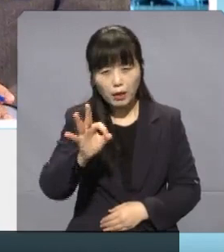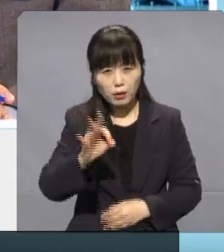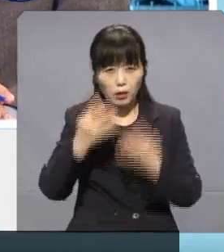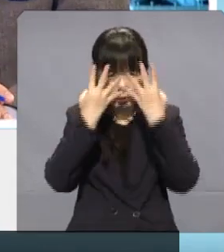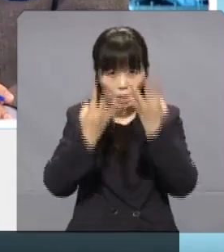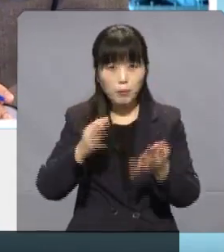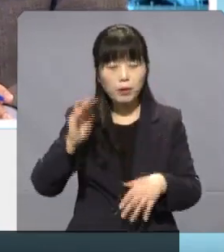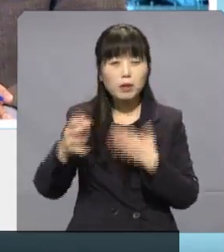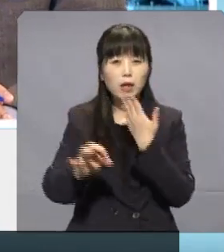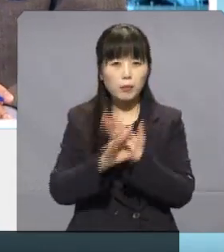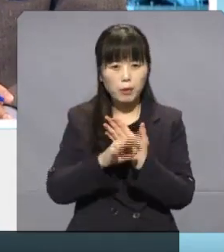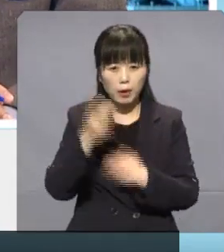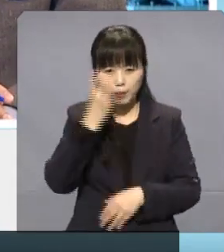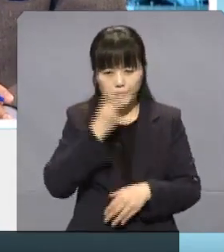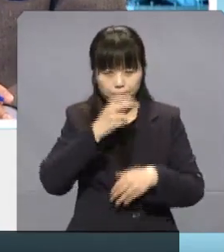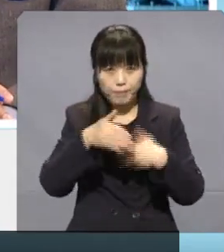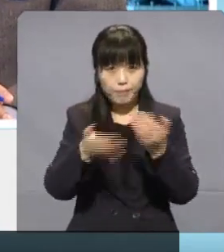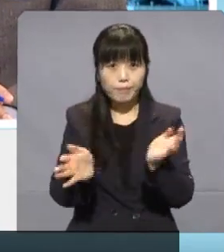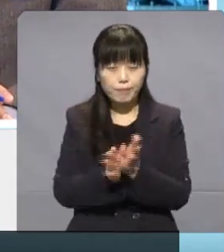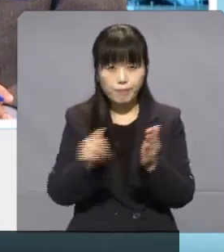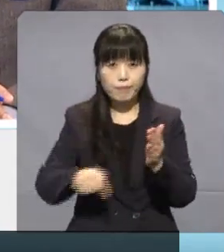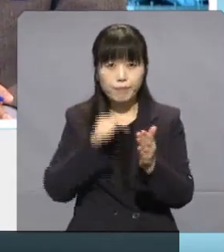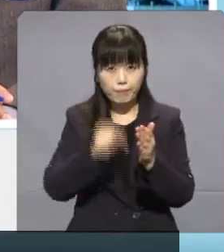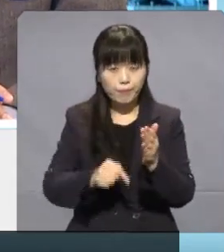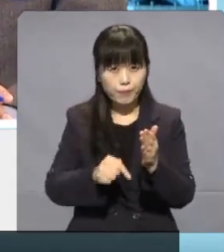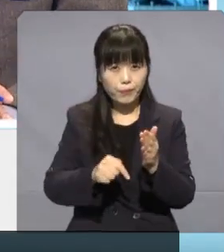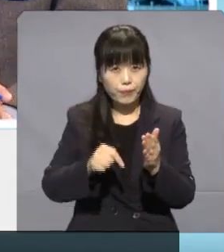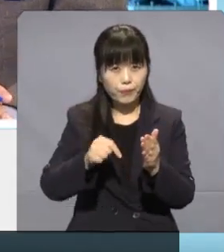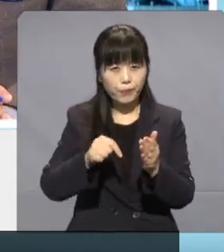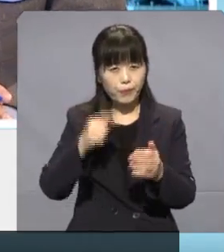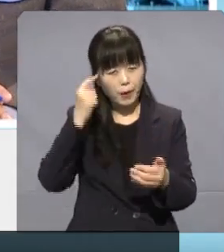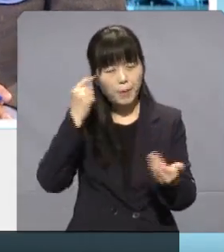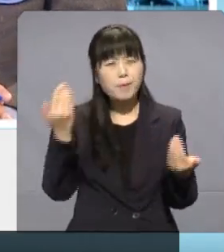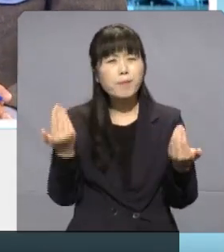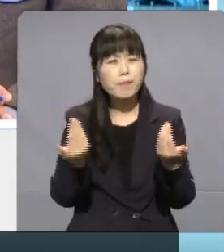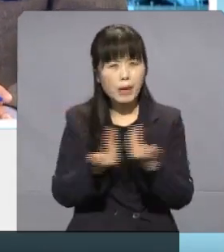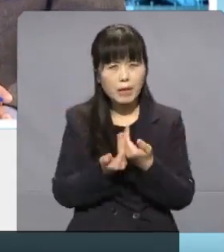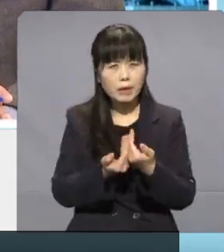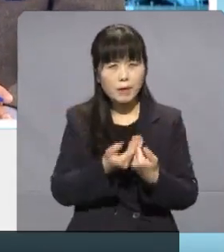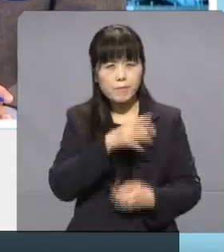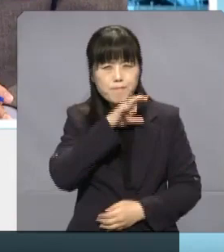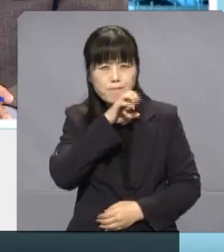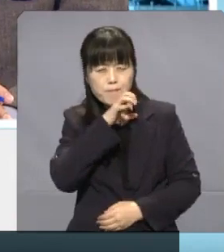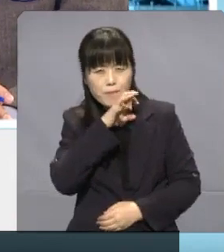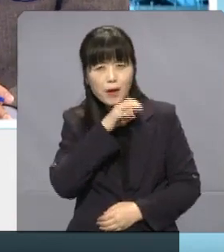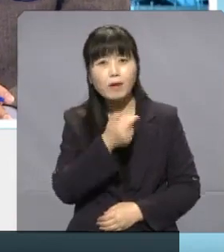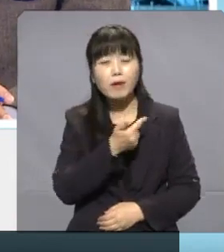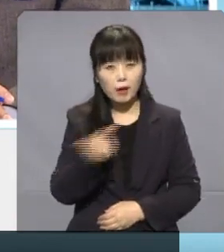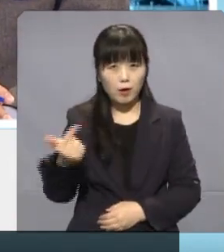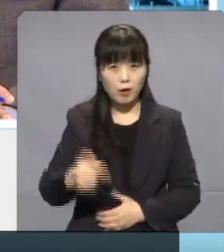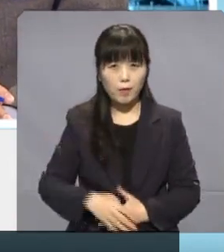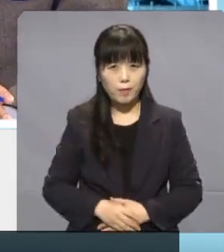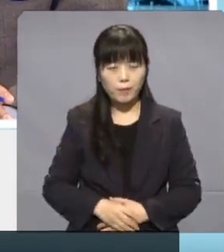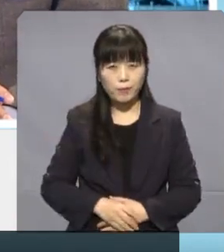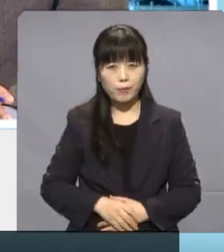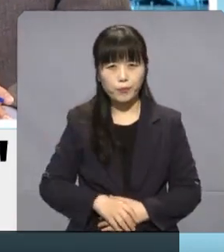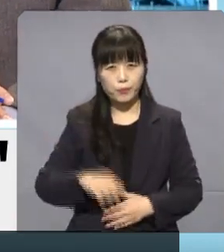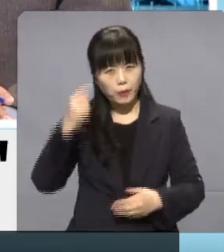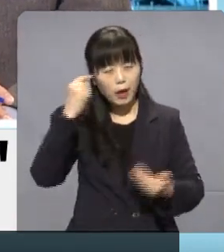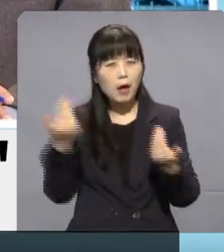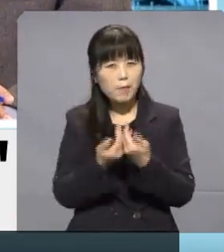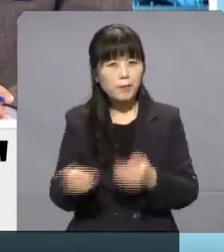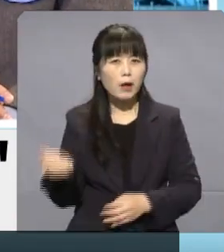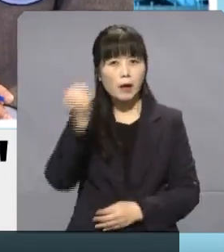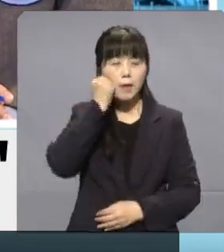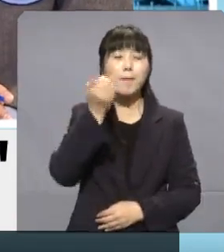사면이 된다 그러면 보수층 내에서 반감의 민심이 생길 수도 있습니다. 예. 좀 그런 측면에서 역풍 맞을 수도 있다 이거죠. 그렇죠.